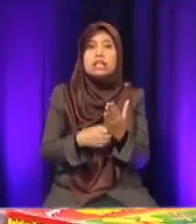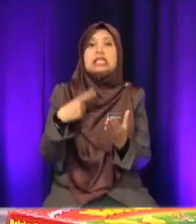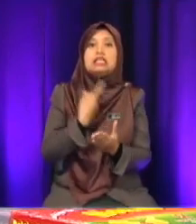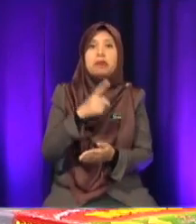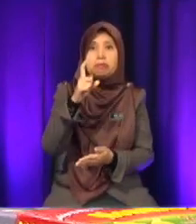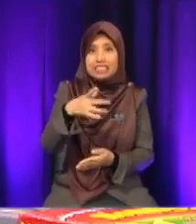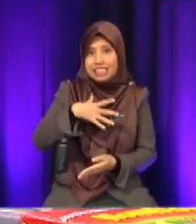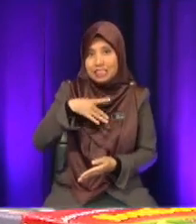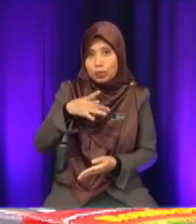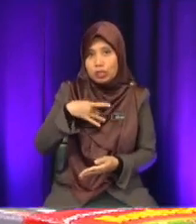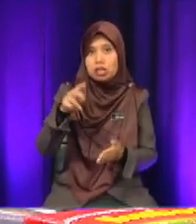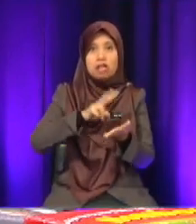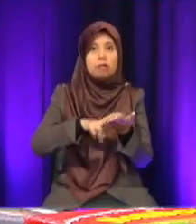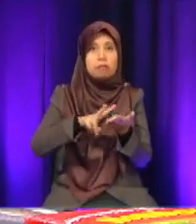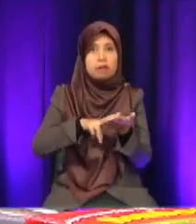membaca